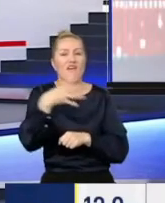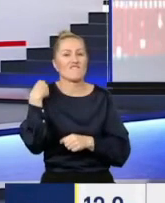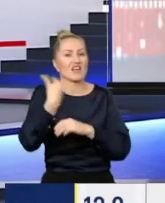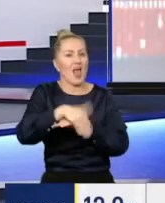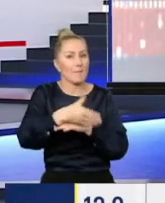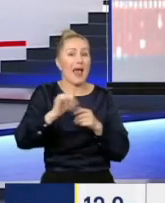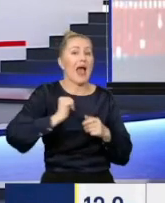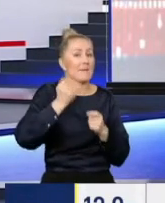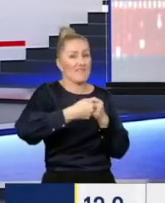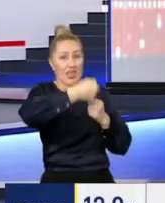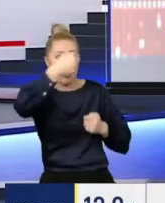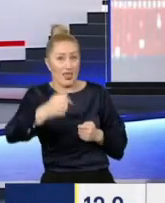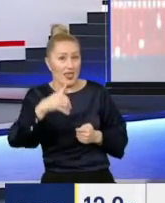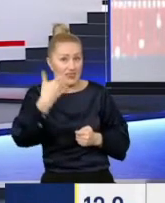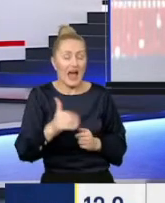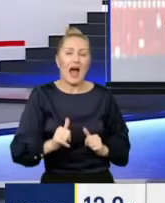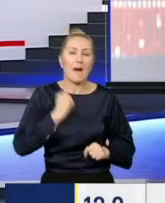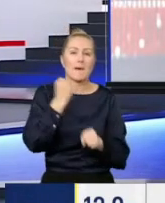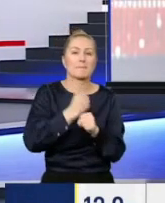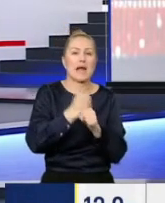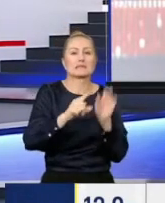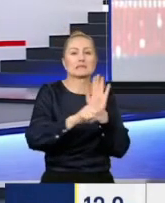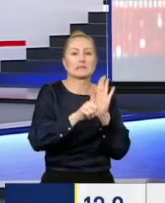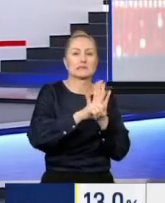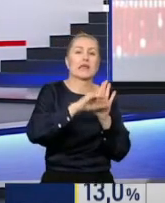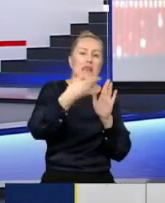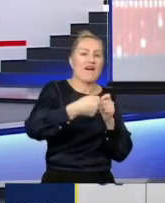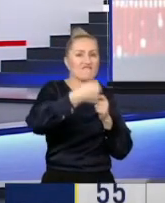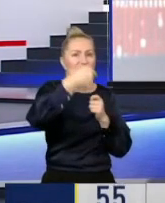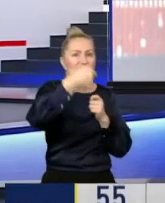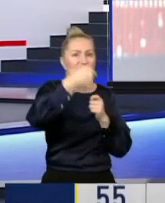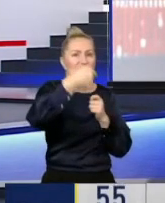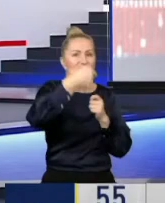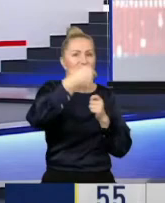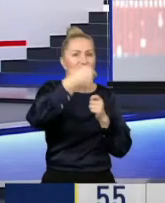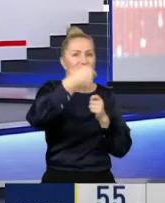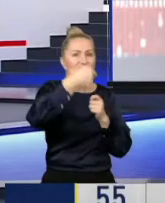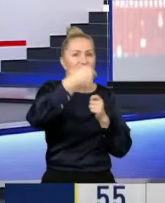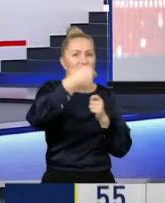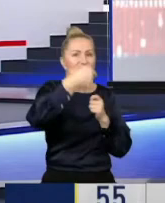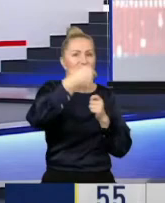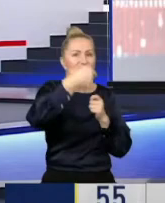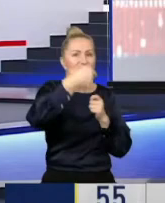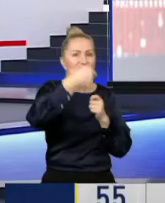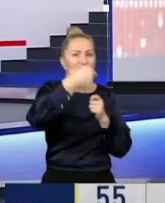emerytalny był wyższy, żeby wiek aktywności zawodowej został podwyższony, wynik... Ale czemu ty, chłopie, kurwa, się tutaj napawasz?